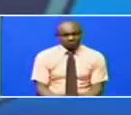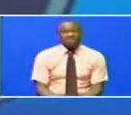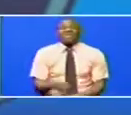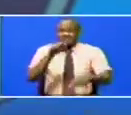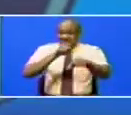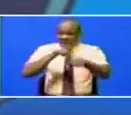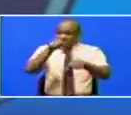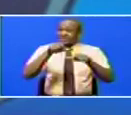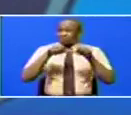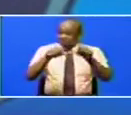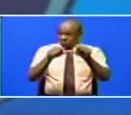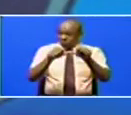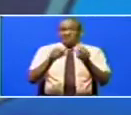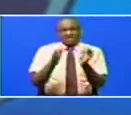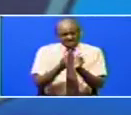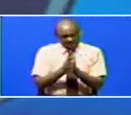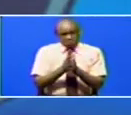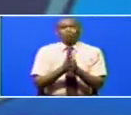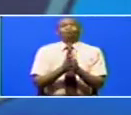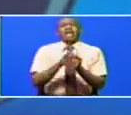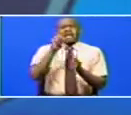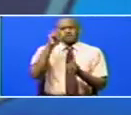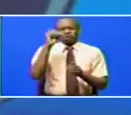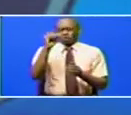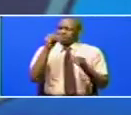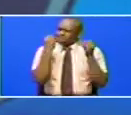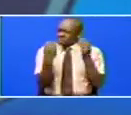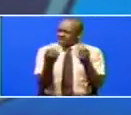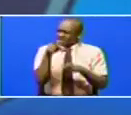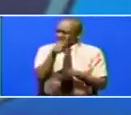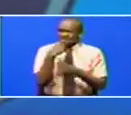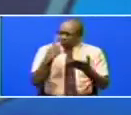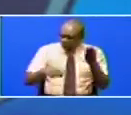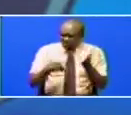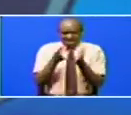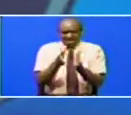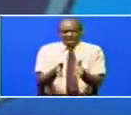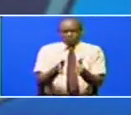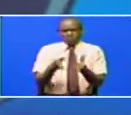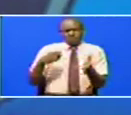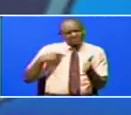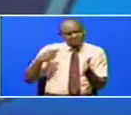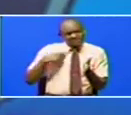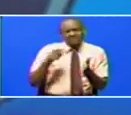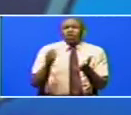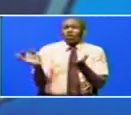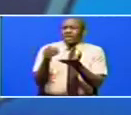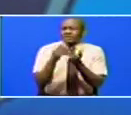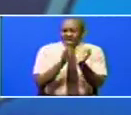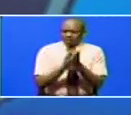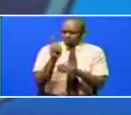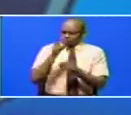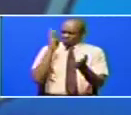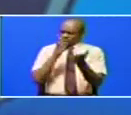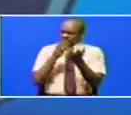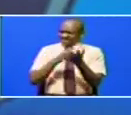Yakiwa yanaendelea, mashirika ya jamii nchini yameelezea wasiwasi kuhusu mfumo wa sasa wa ukusanyaji na matumizi na ushahidi